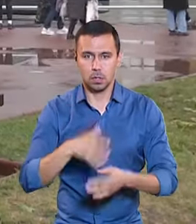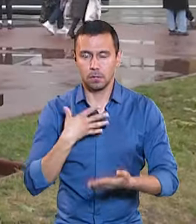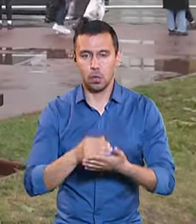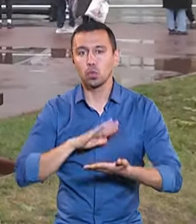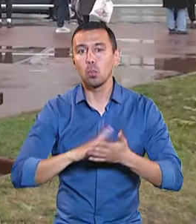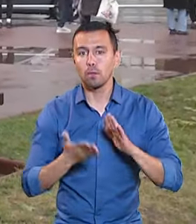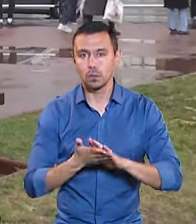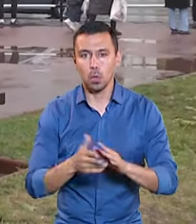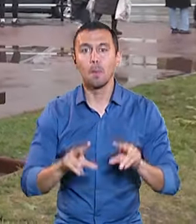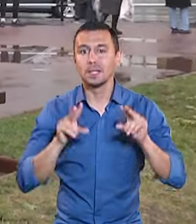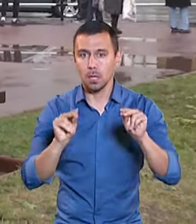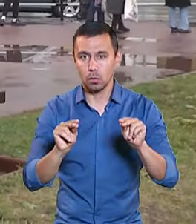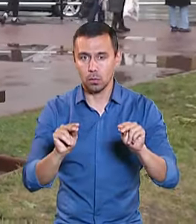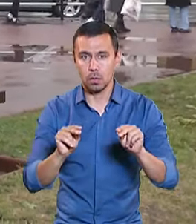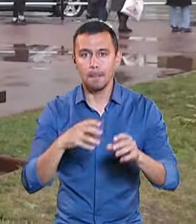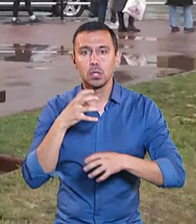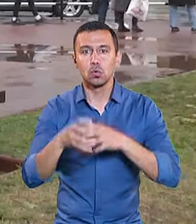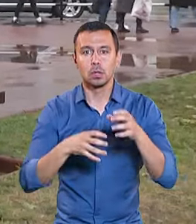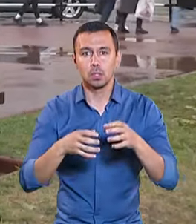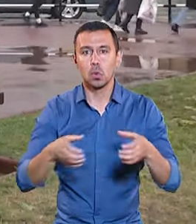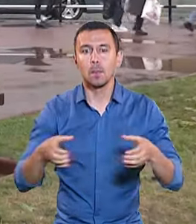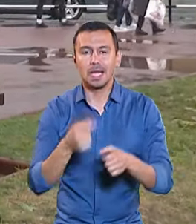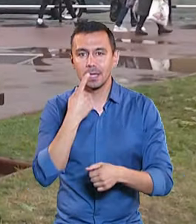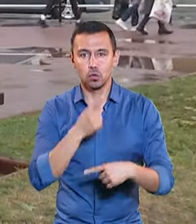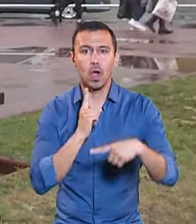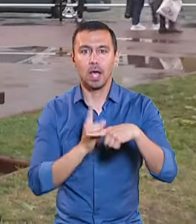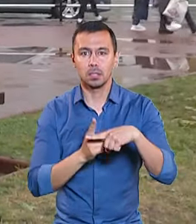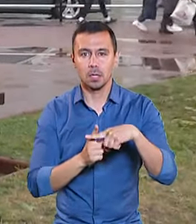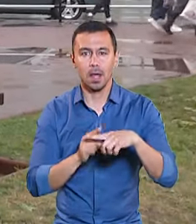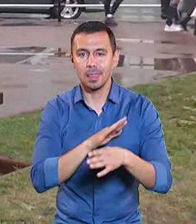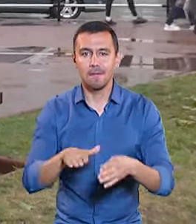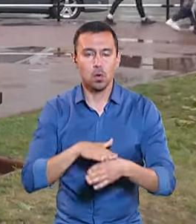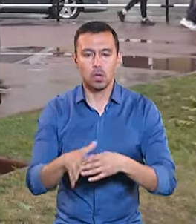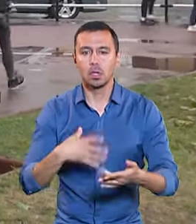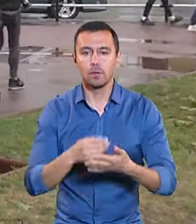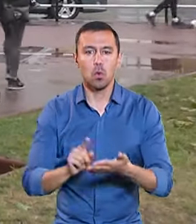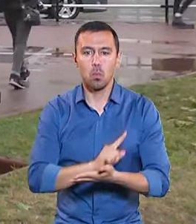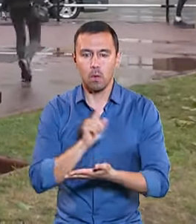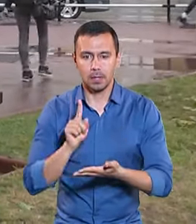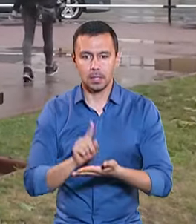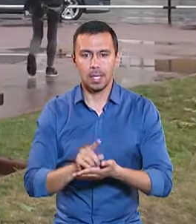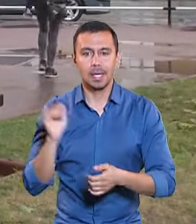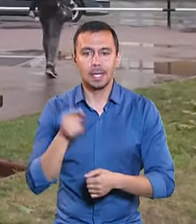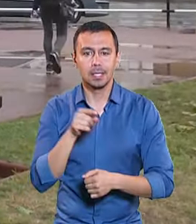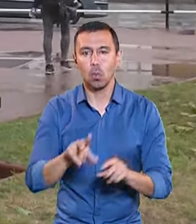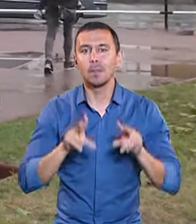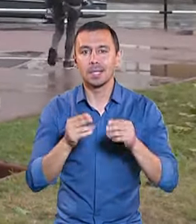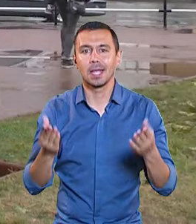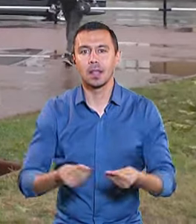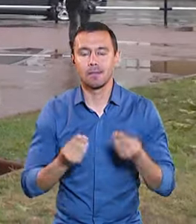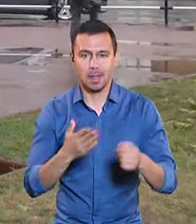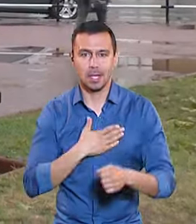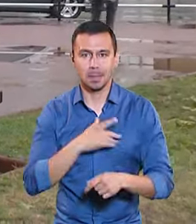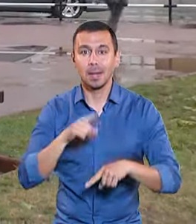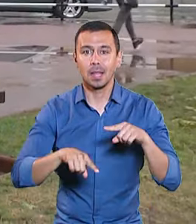своїх домовленостей, обіцянок. Міжнародний комітет Червоного Хреста не виконує свої обов'язки. І ті обіцянки, які давали